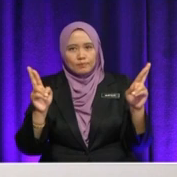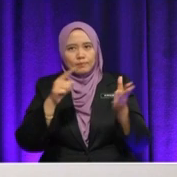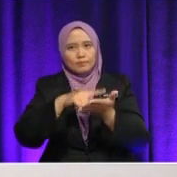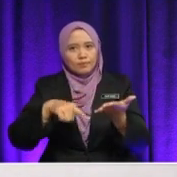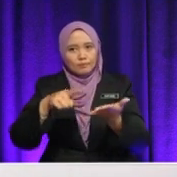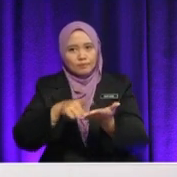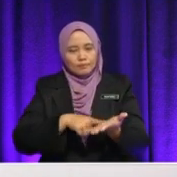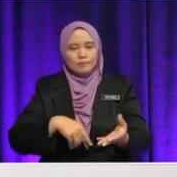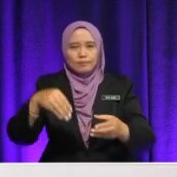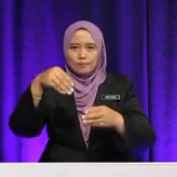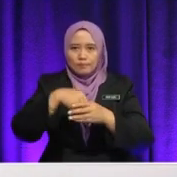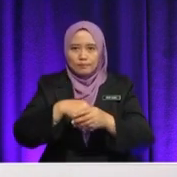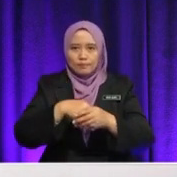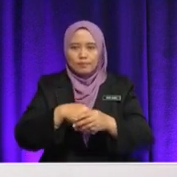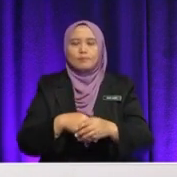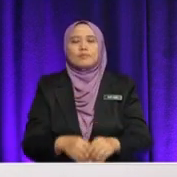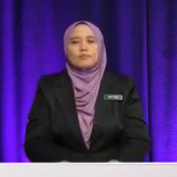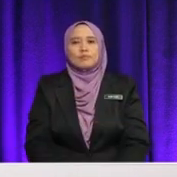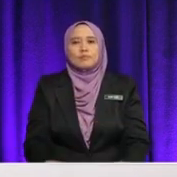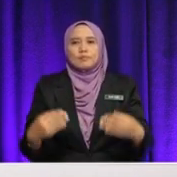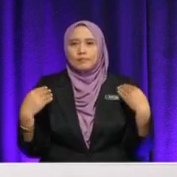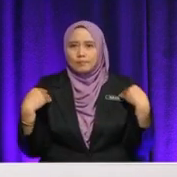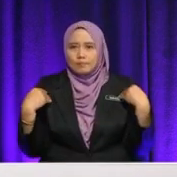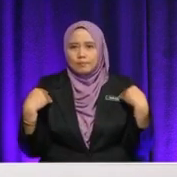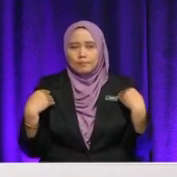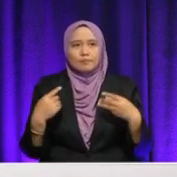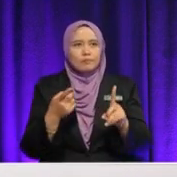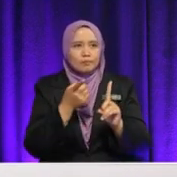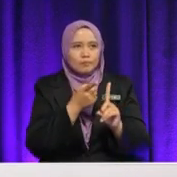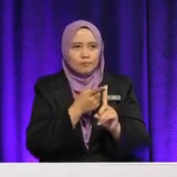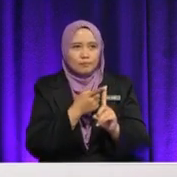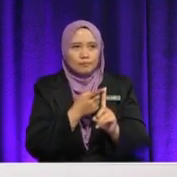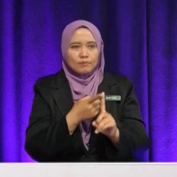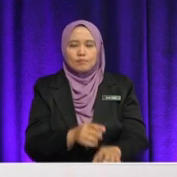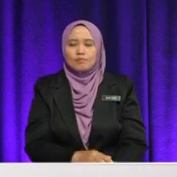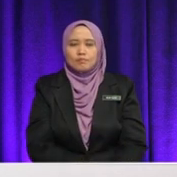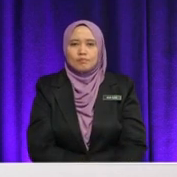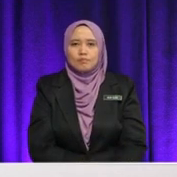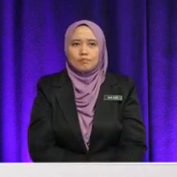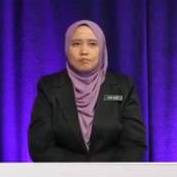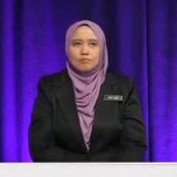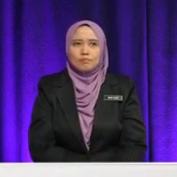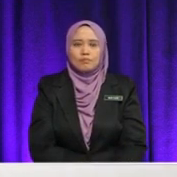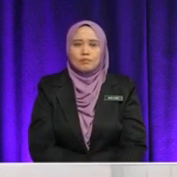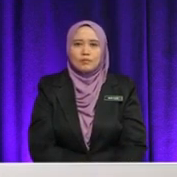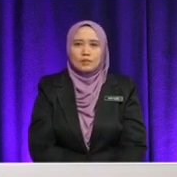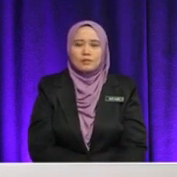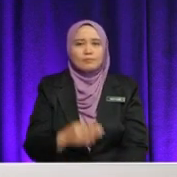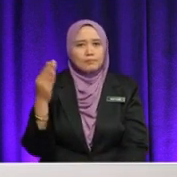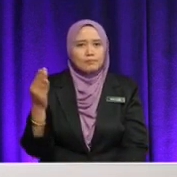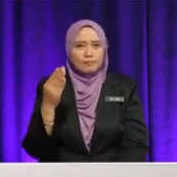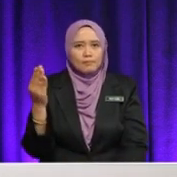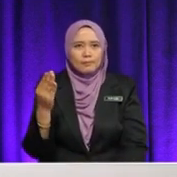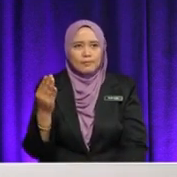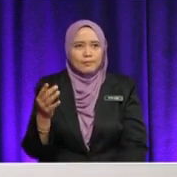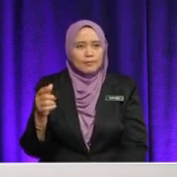penumbuhan jawatankuasa benar air oke yang pertama bila dibentuk Mal biasa pemiliki tersebut